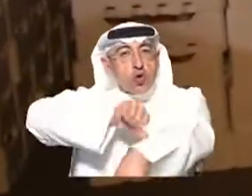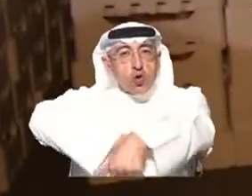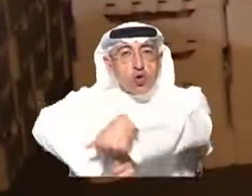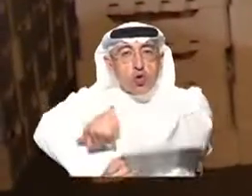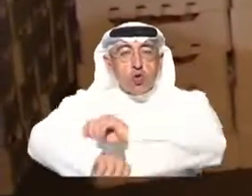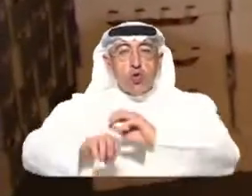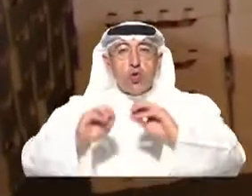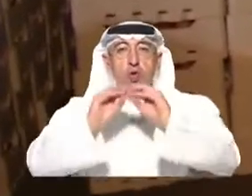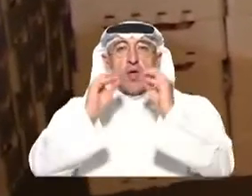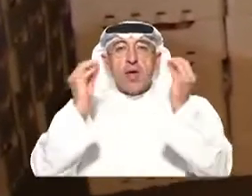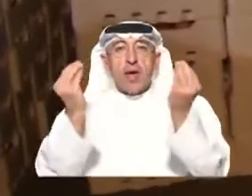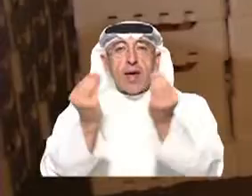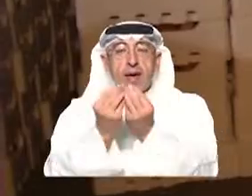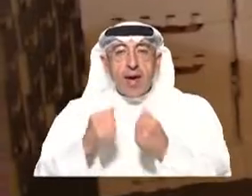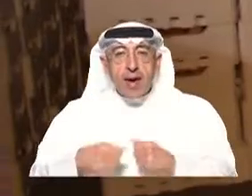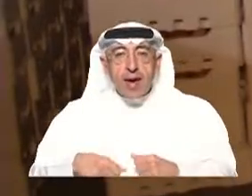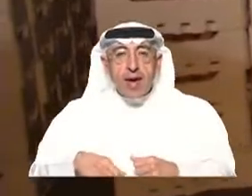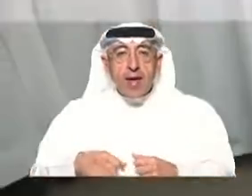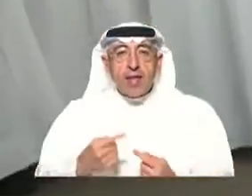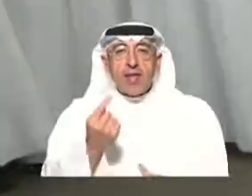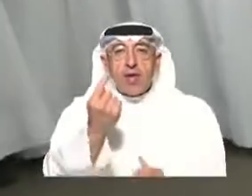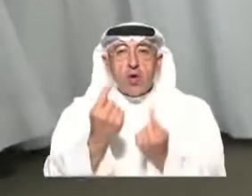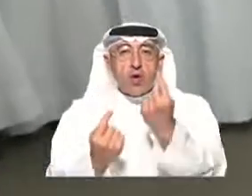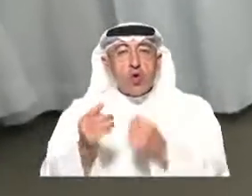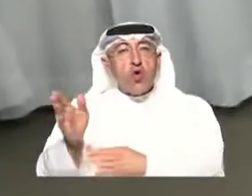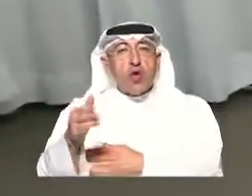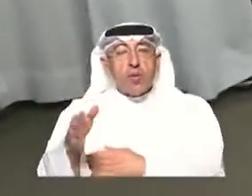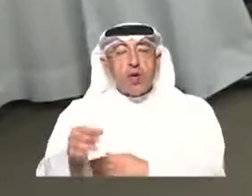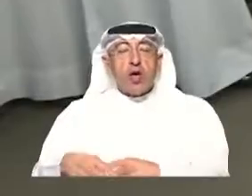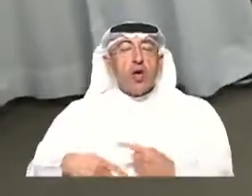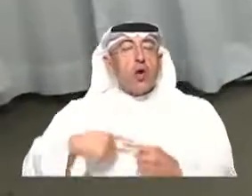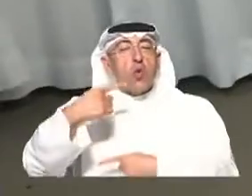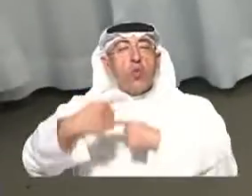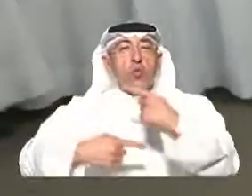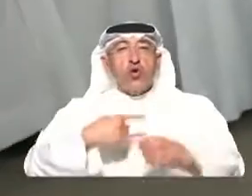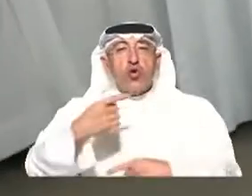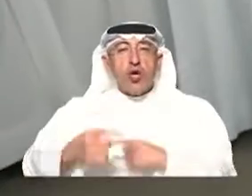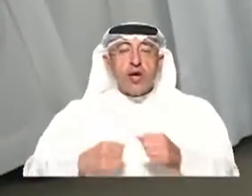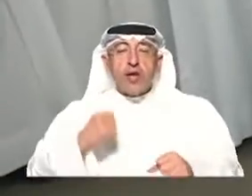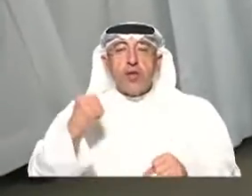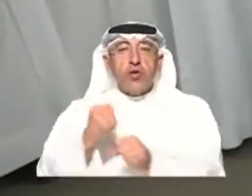الاتحاد الكويتي للمزارعين وتقديم كافة السبل وتسخير